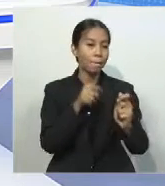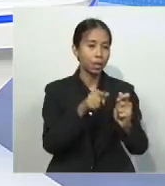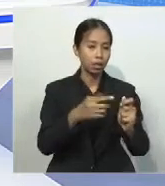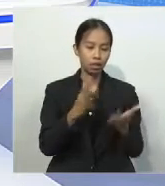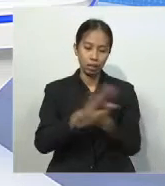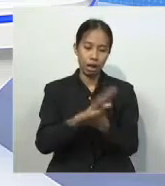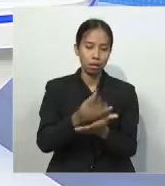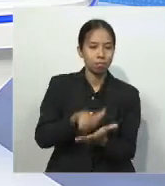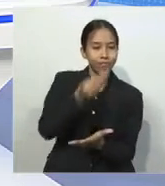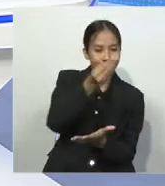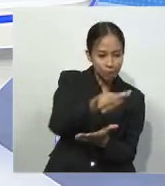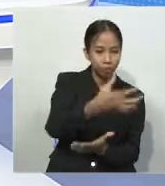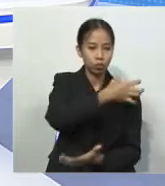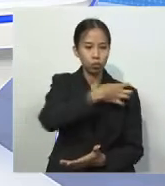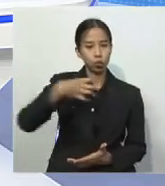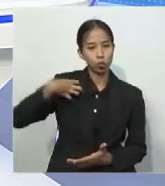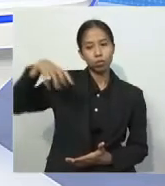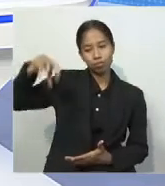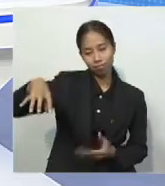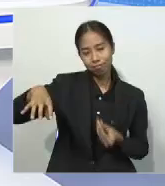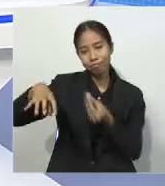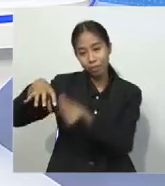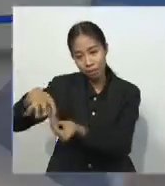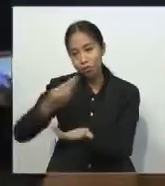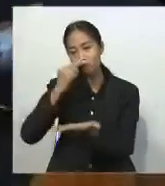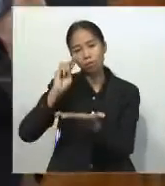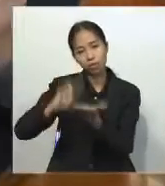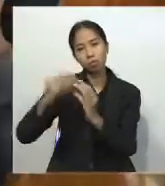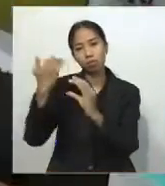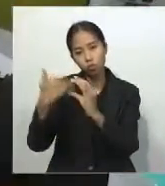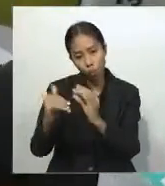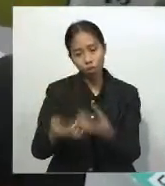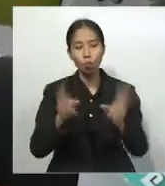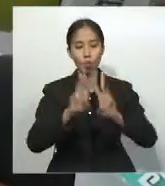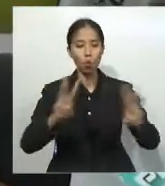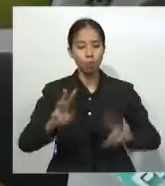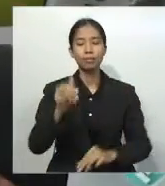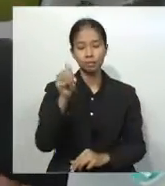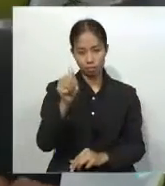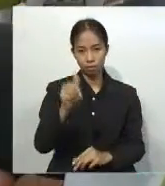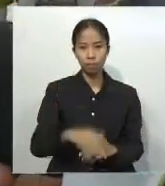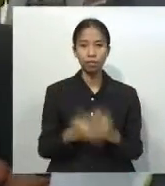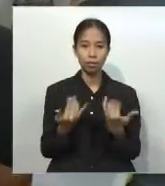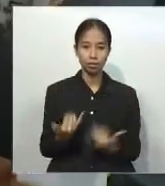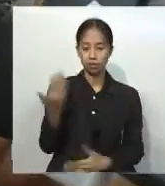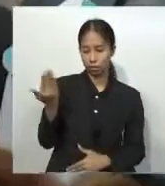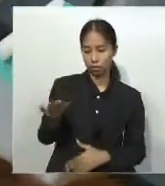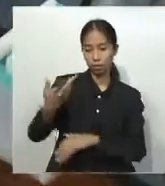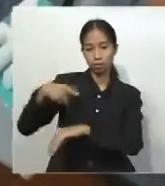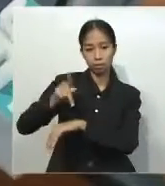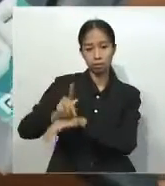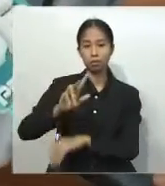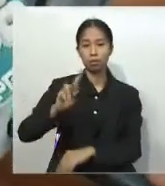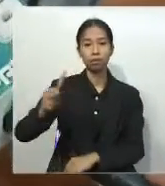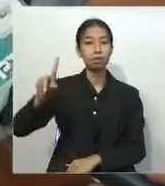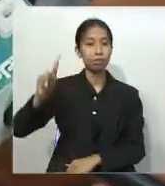ท้องถิ่นเอกอัครราชทูตนะคะหรือว่าการยื่นทางไปรษณีย์และยื่นทางออนไลน์ทางประธานกกต.นายอิทธิพรบุญประคร